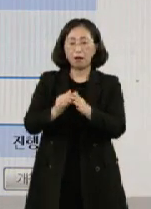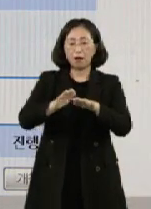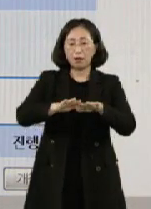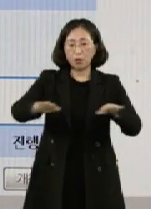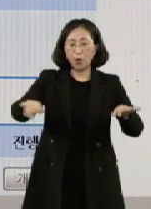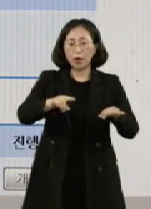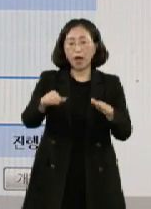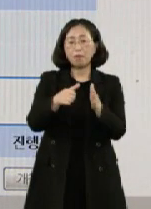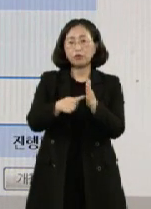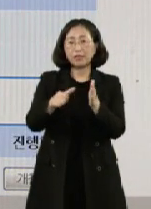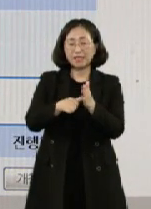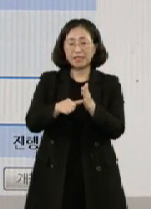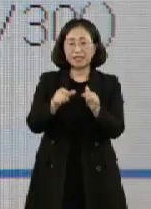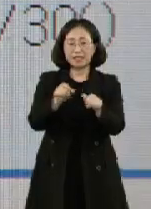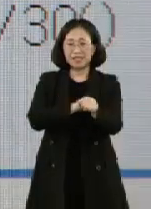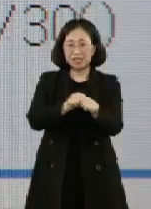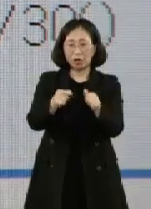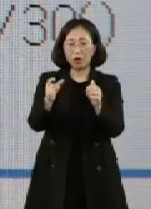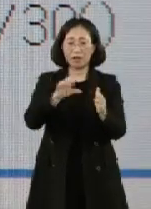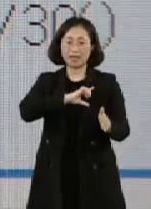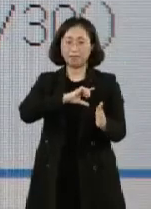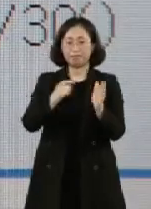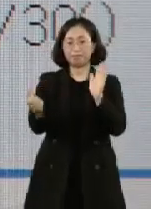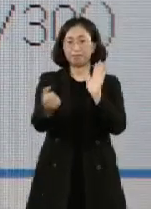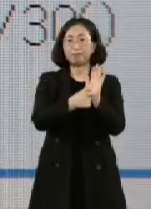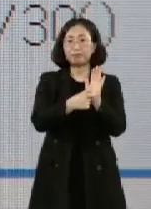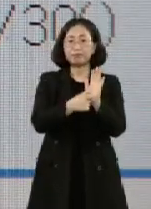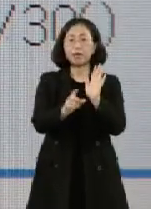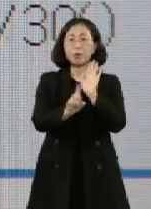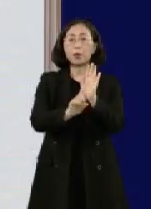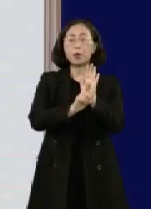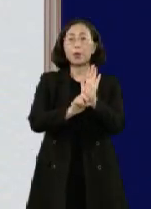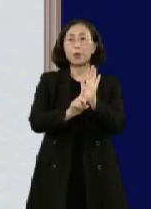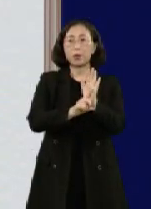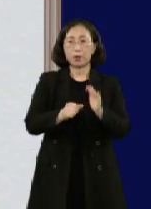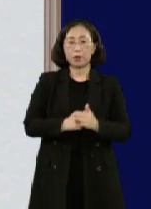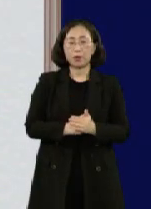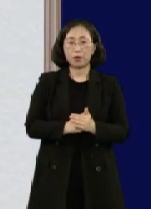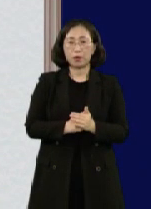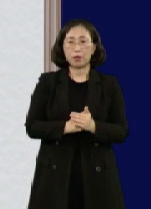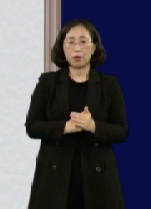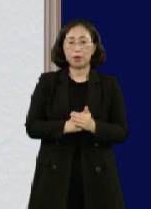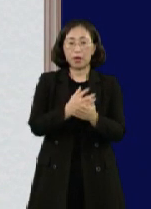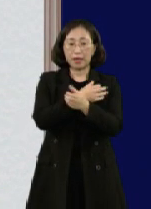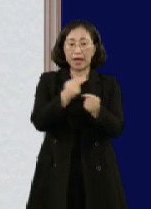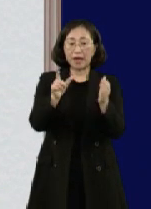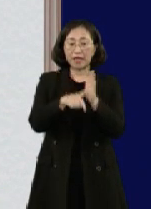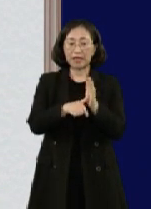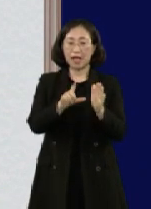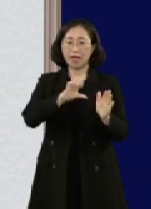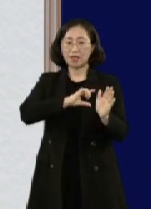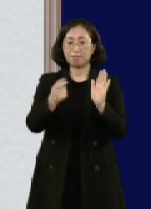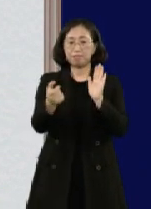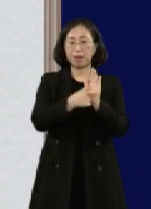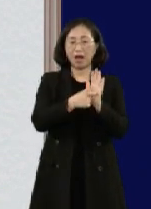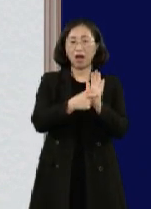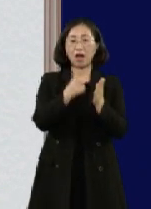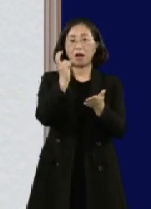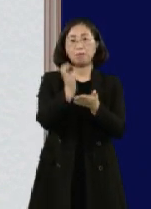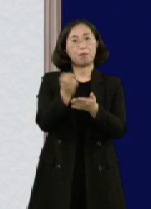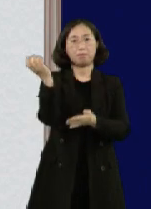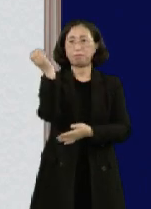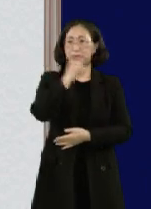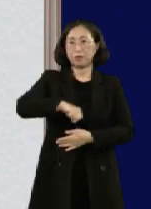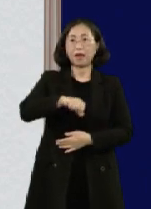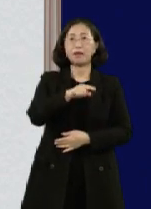섞는 물질을 아예 특정 상표명을 명시했습니다. 입찰 시 특정 상표를 명시하는 건